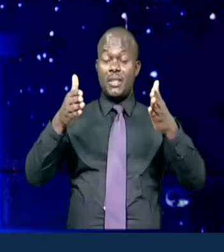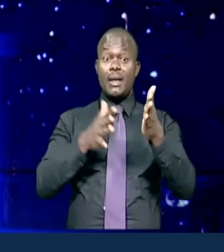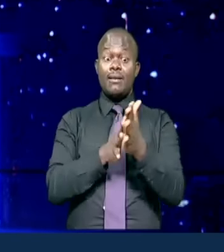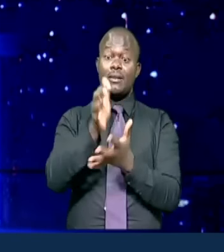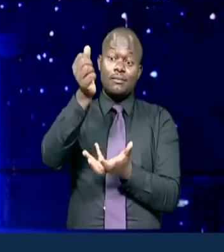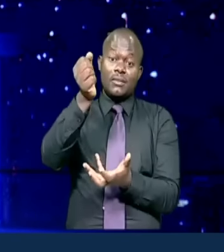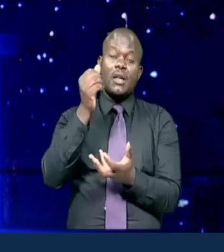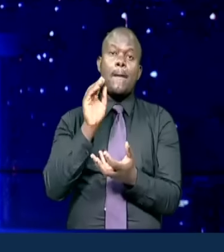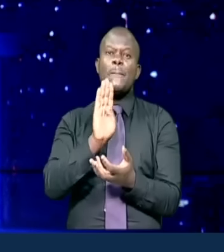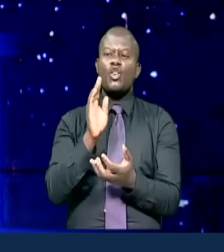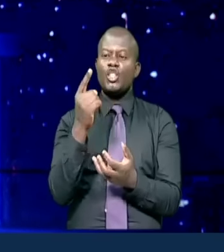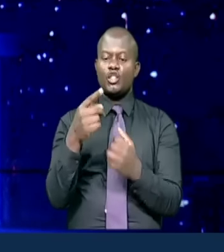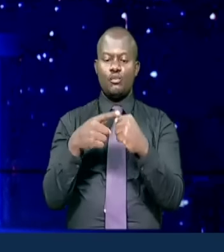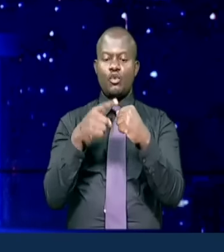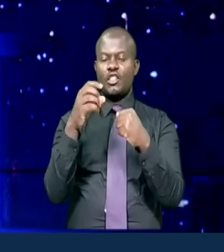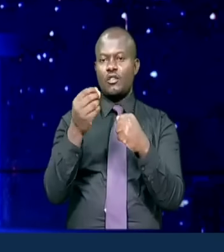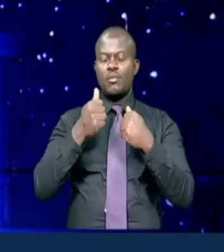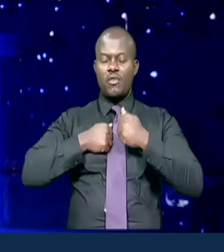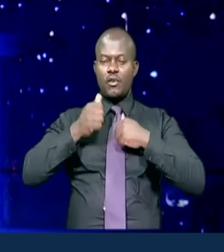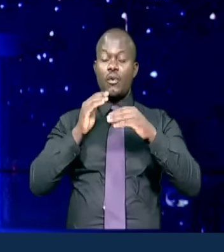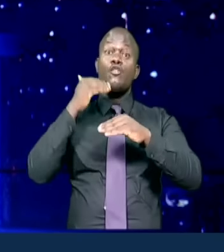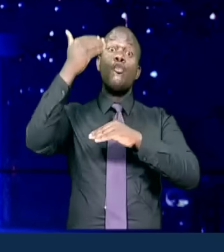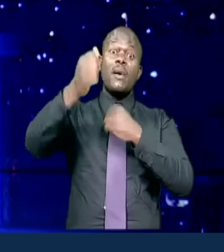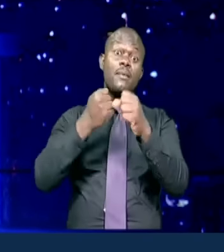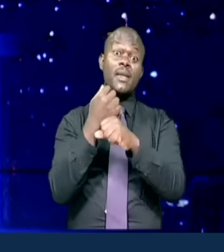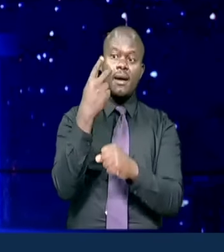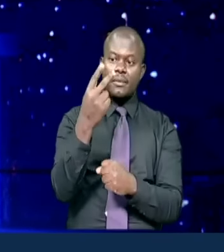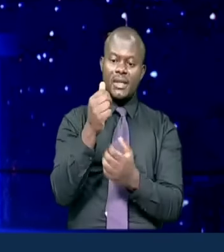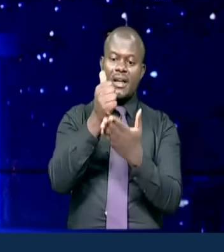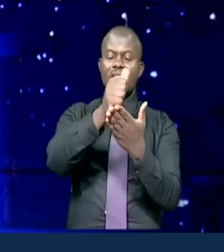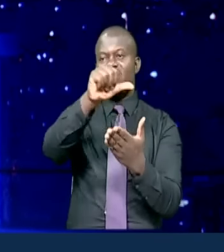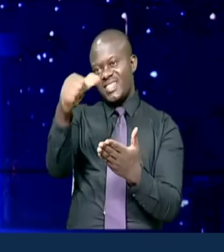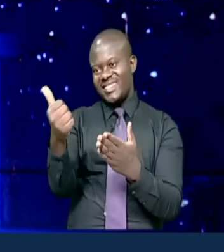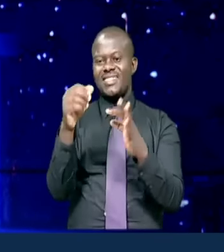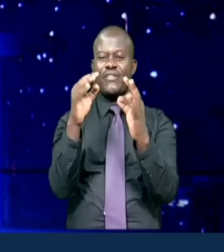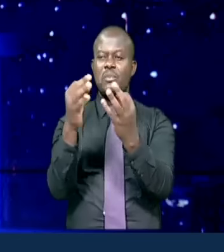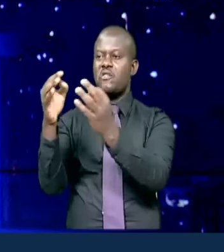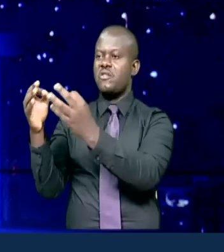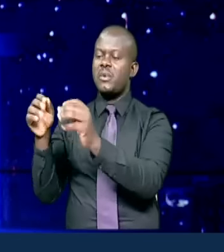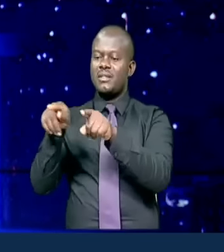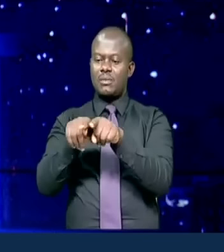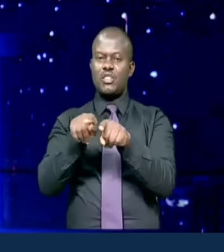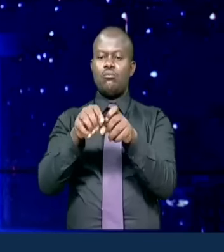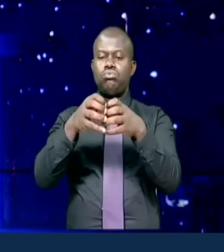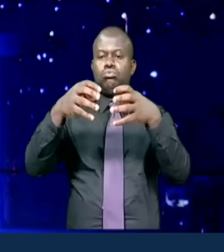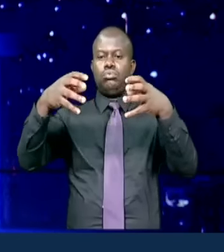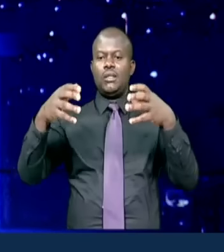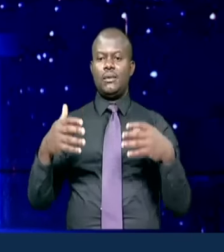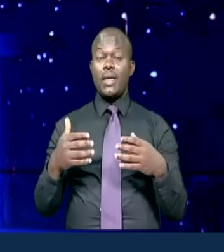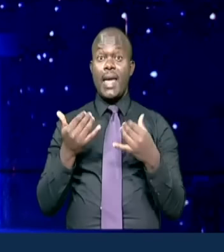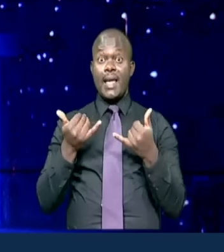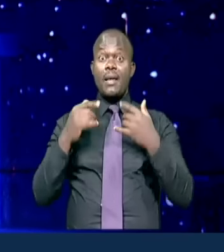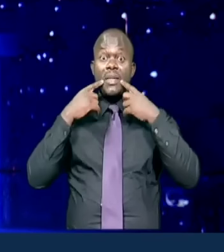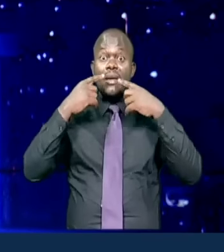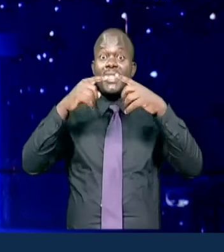160 z'amafaranga y'u Rwanda. Nyuma iyo myaka akazafashwa n'izindi ngo gutyo gutyo. Ibi nyina wa Gaga Claudine